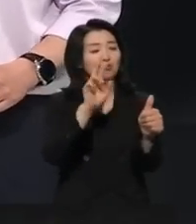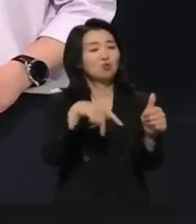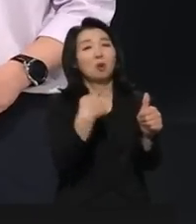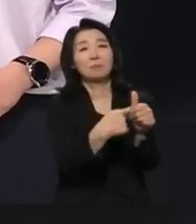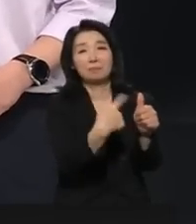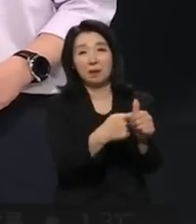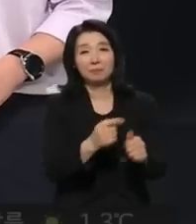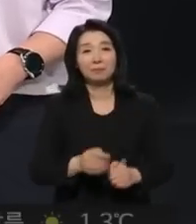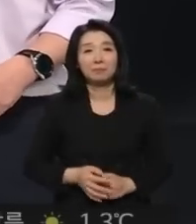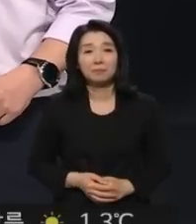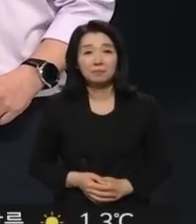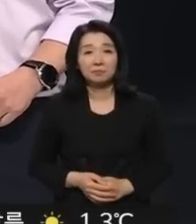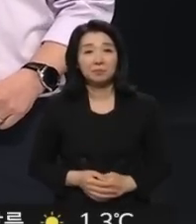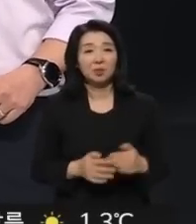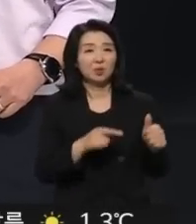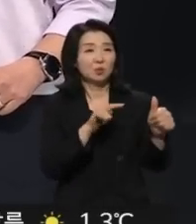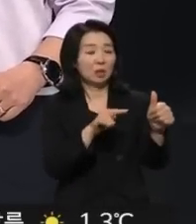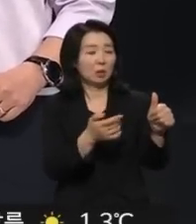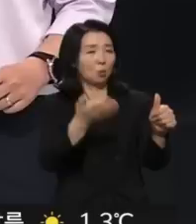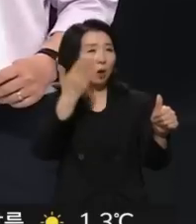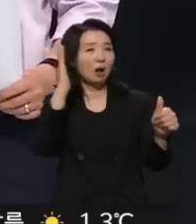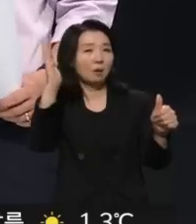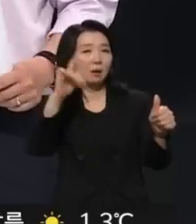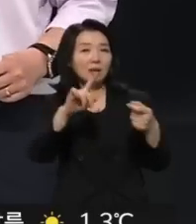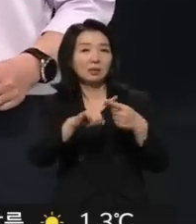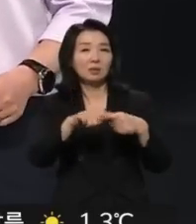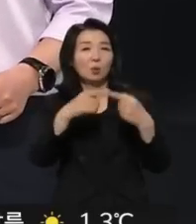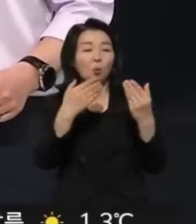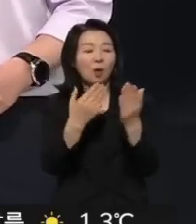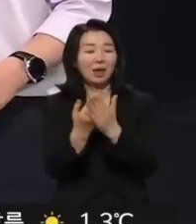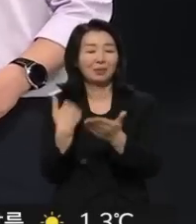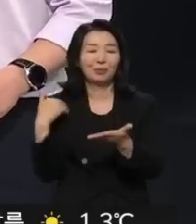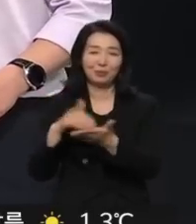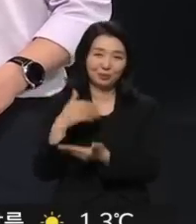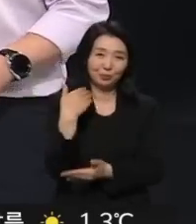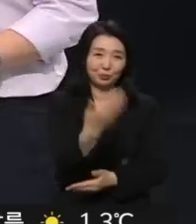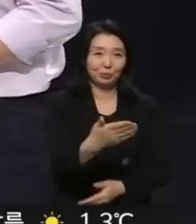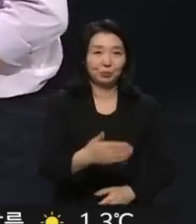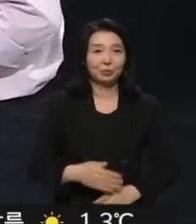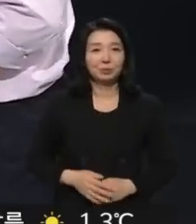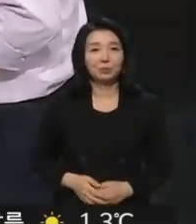동참을 했는데요. 유 전 이사장의 과거 발언을 고스란히 돌려줬습니다.